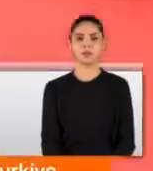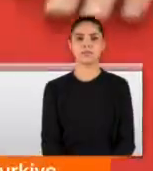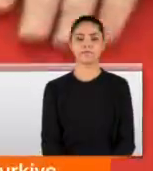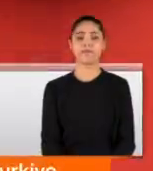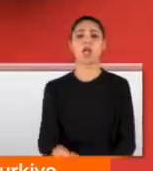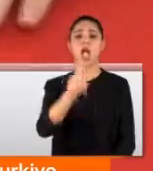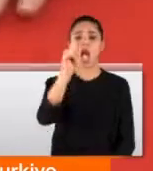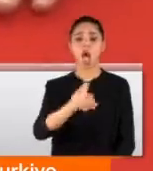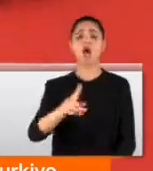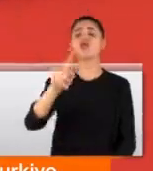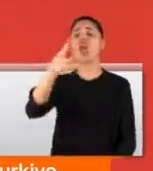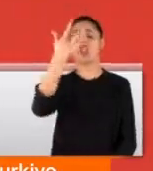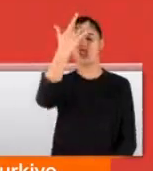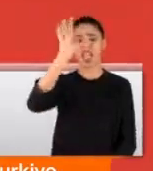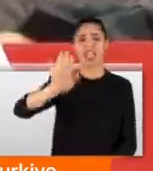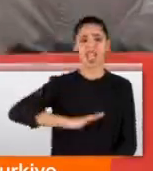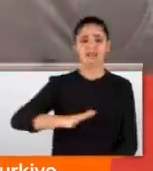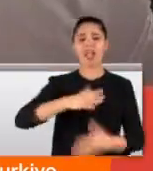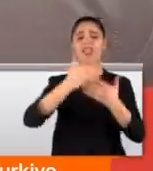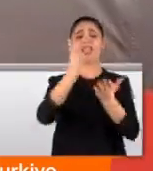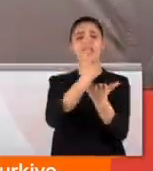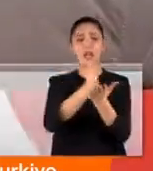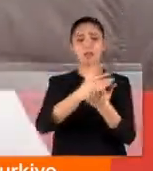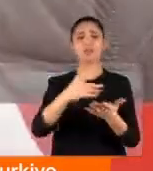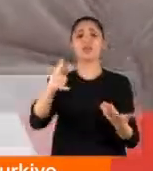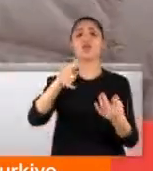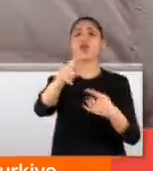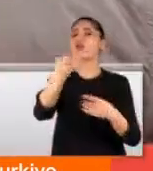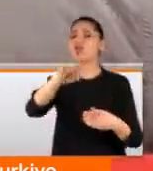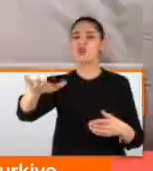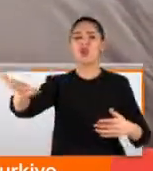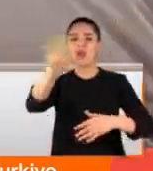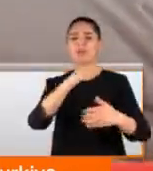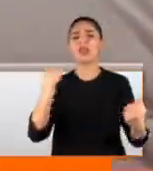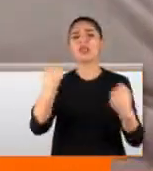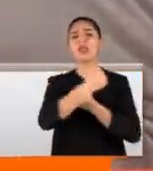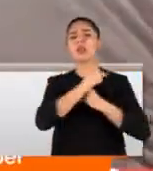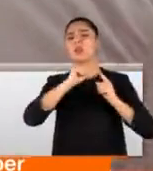Önce şehit evladının tabutuna, sonra da diğer çocuklarına uzun uzun sarıldı.